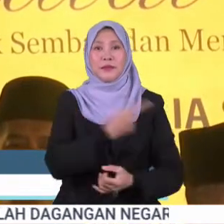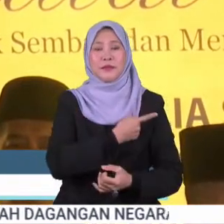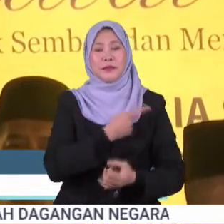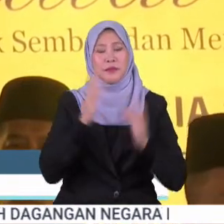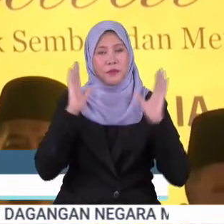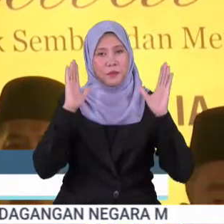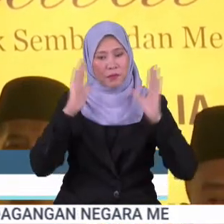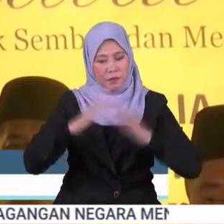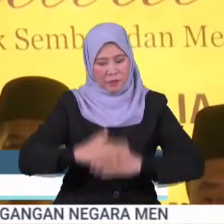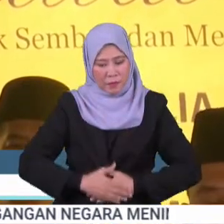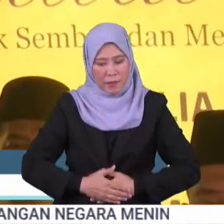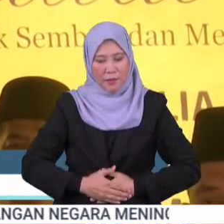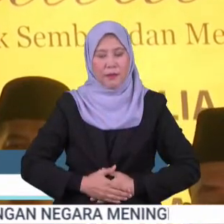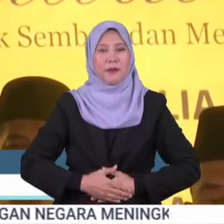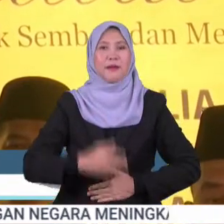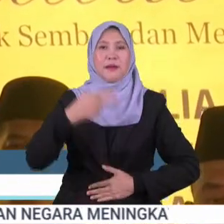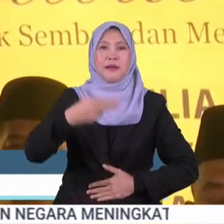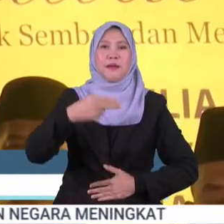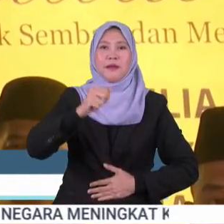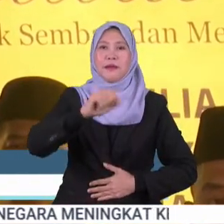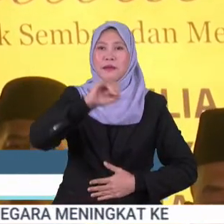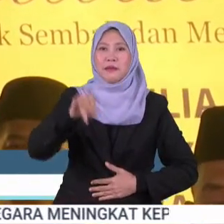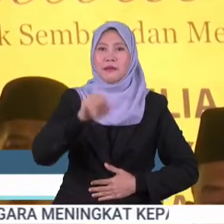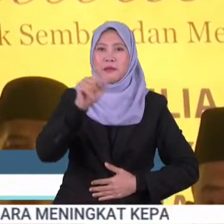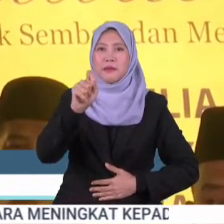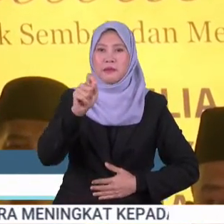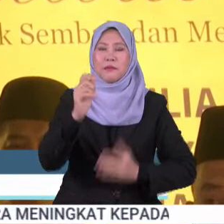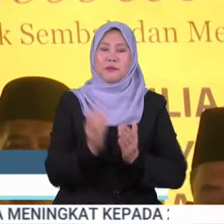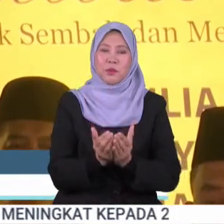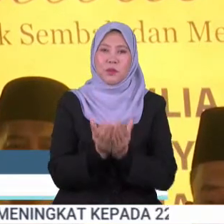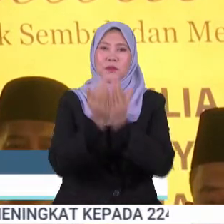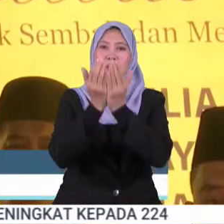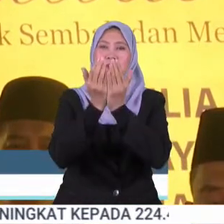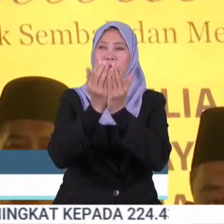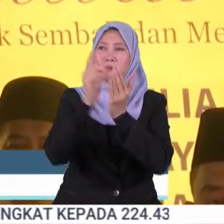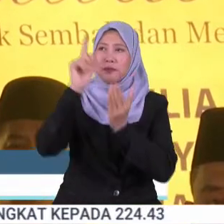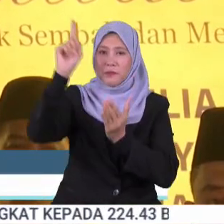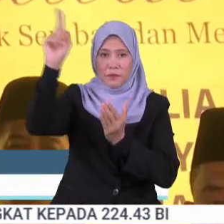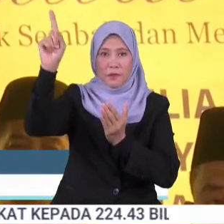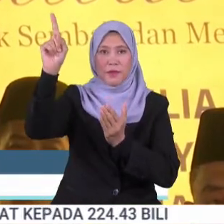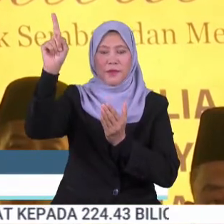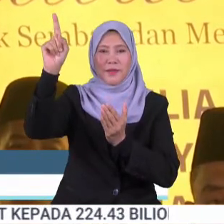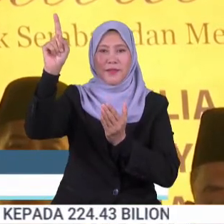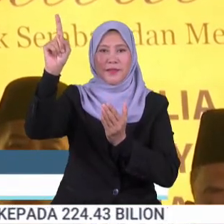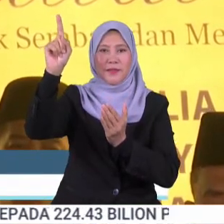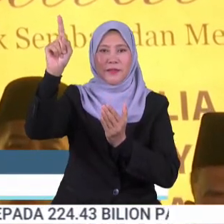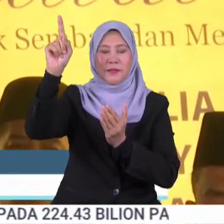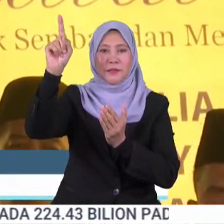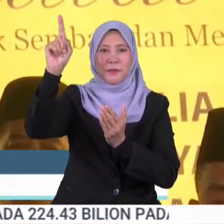adakan semangat hajat dan berdoa kepada Allah SWT supaya